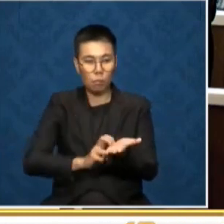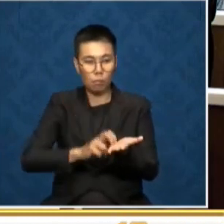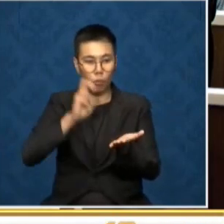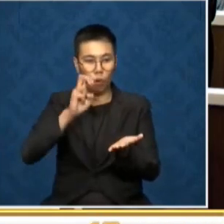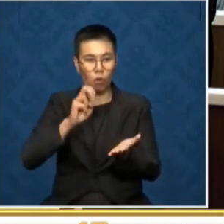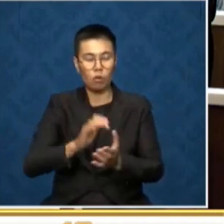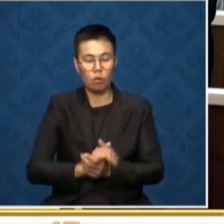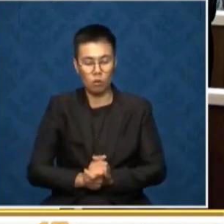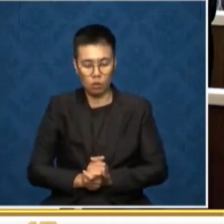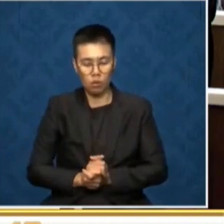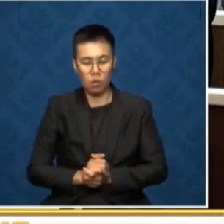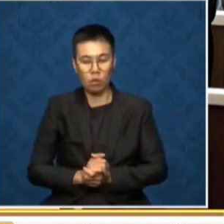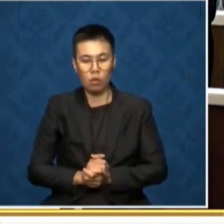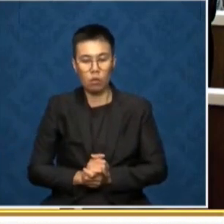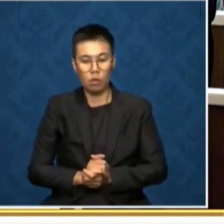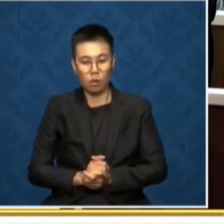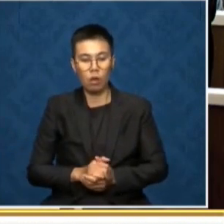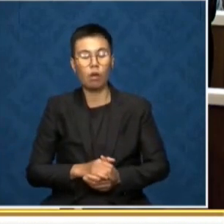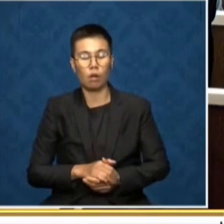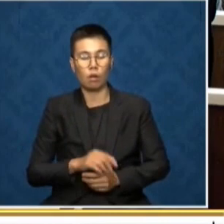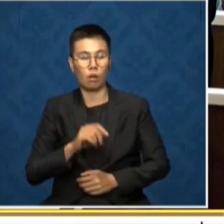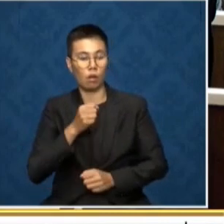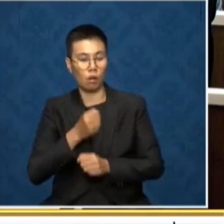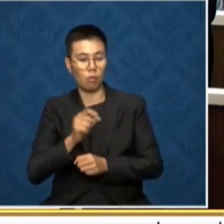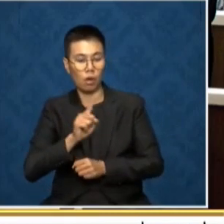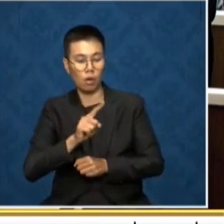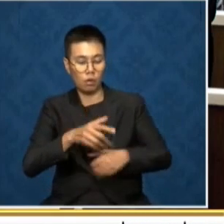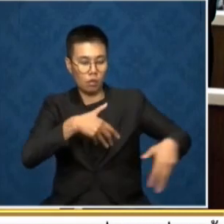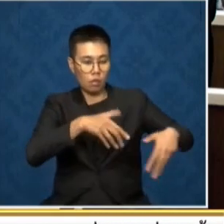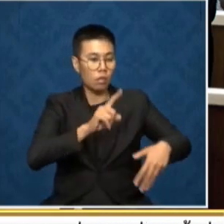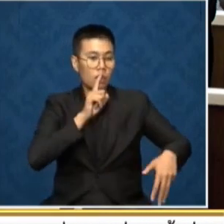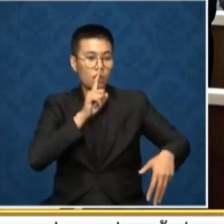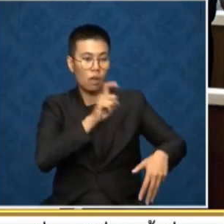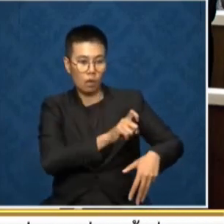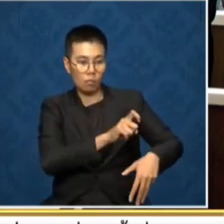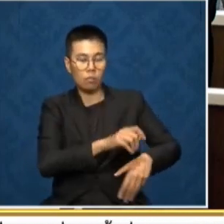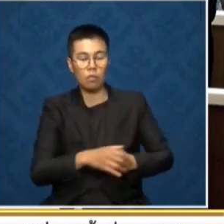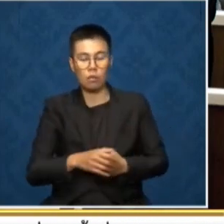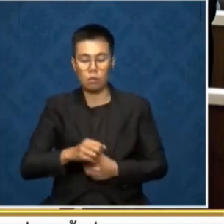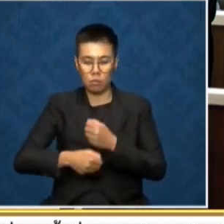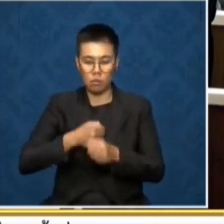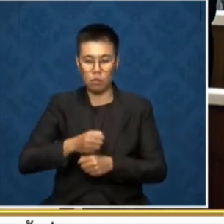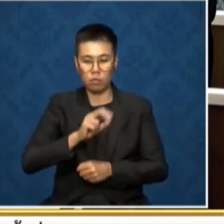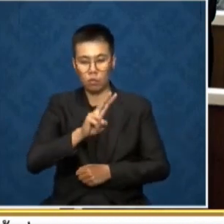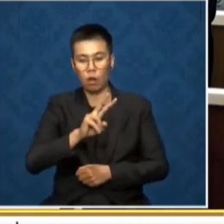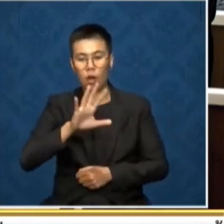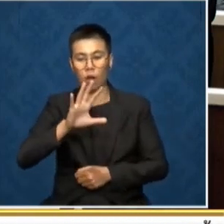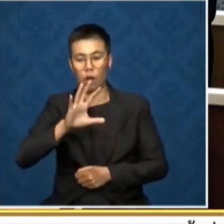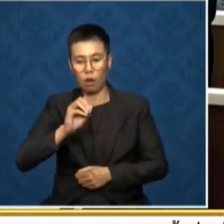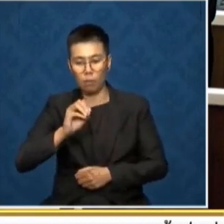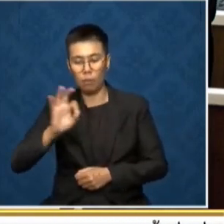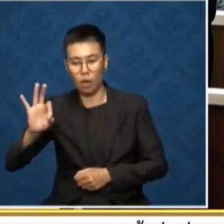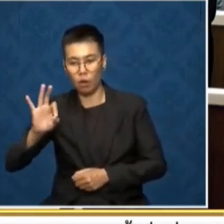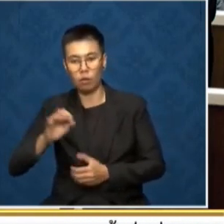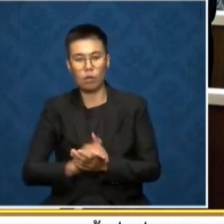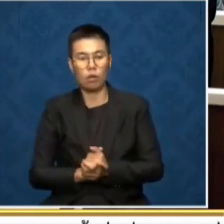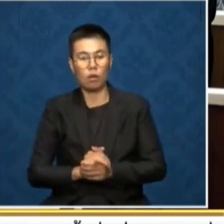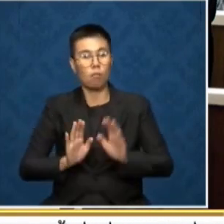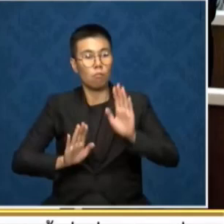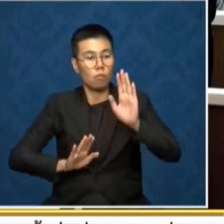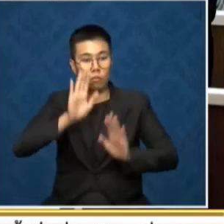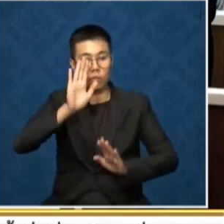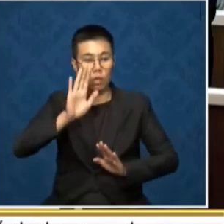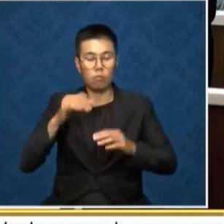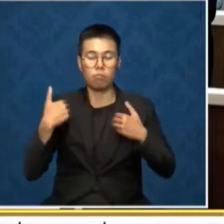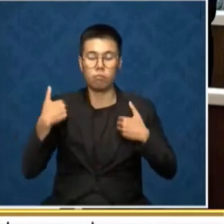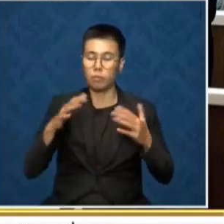ยอาศัยกระบวนการจัดทำประชามติเมื่อพ.ศ. 2559ที่ไม่เป็นประชาธิปไตยตามคันลองที่มัน